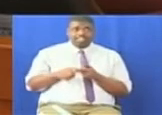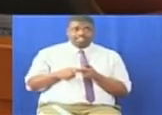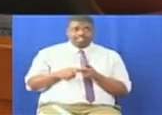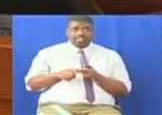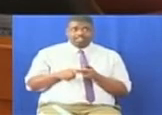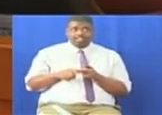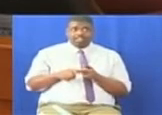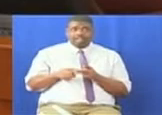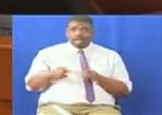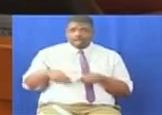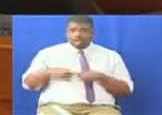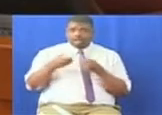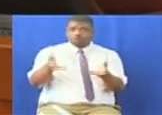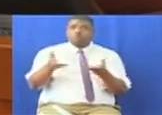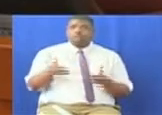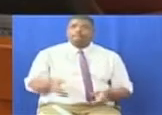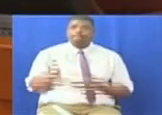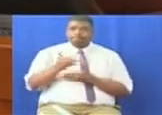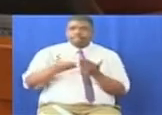Mwita Getere